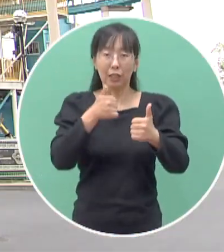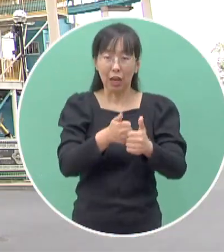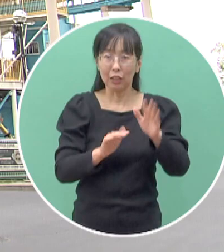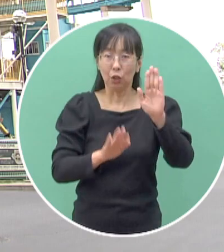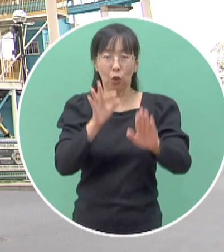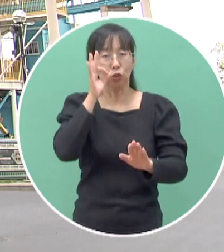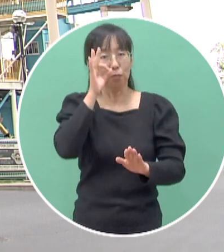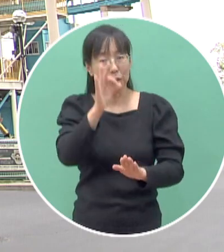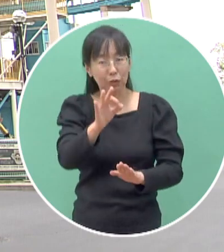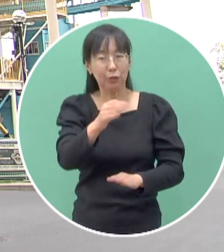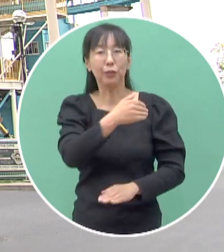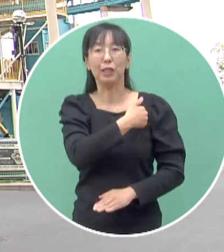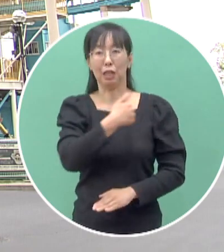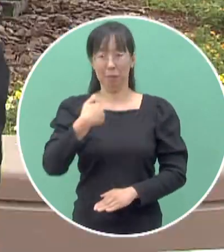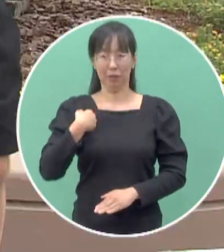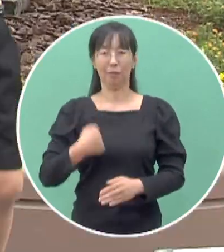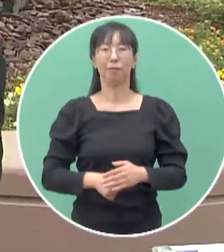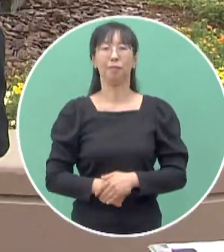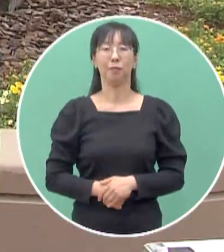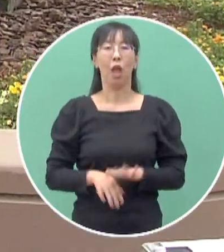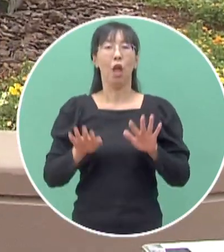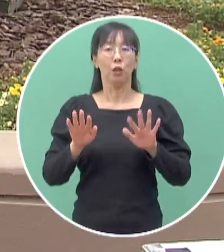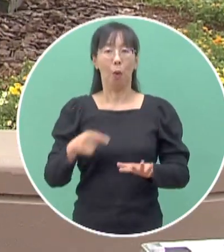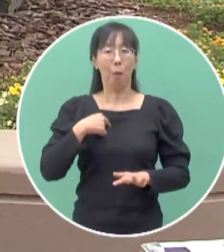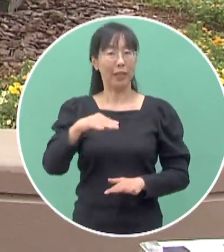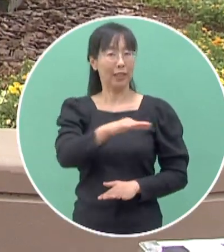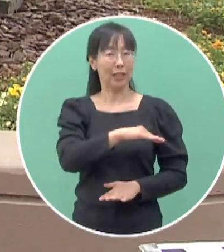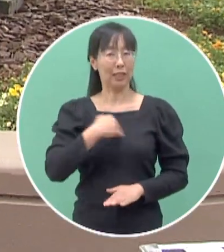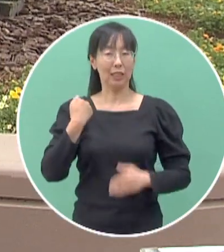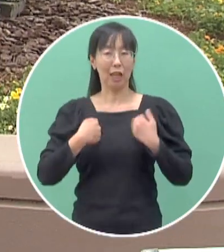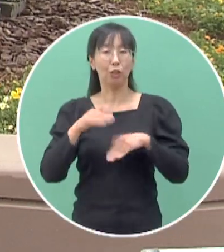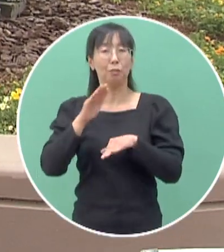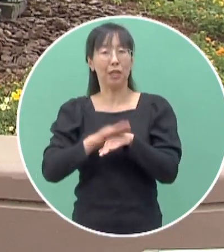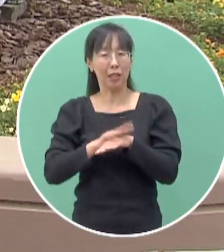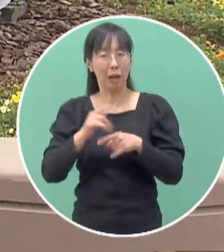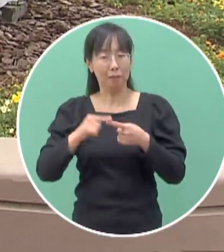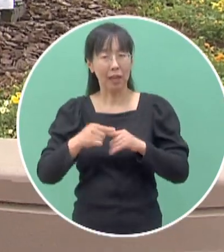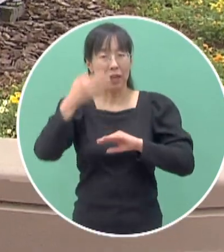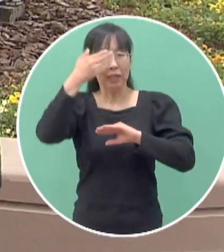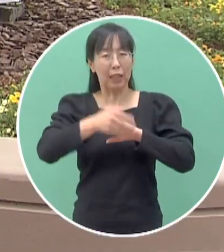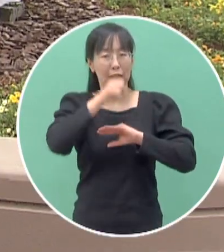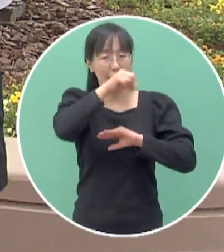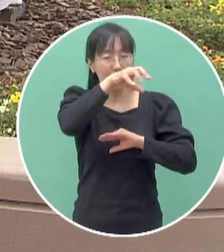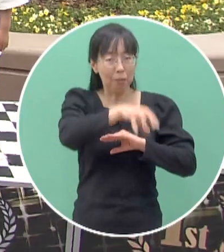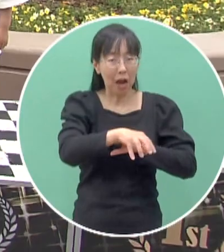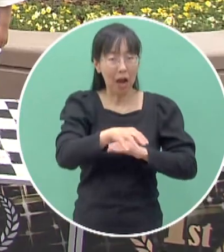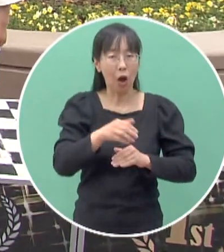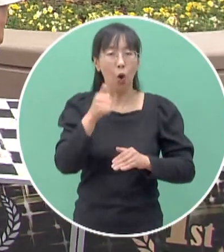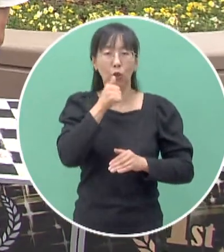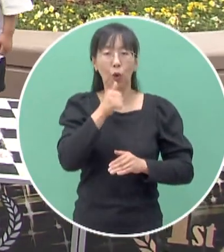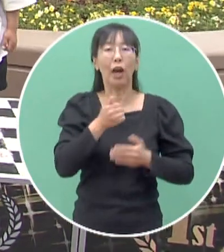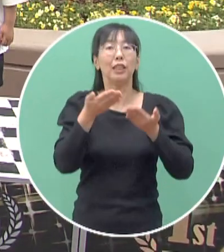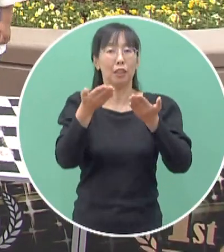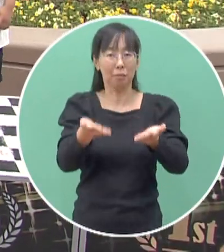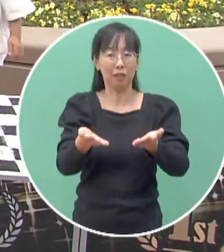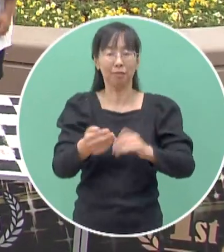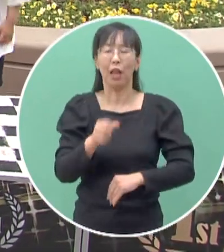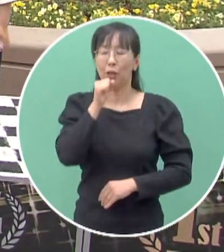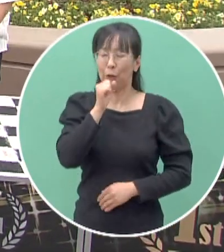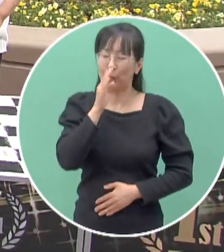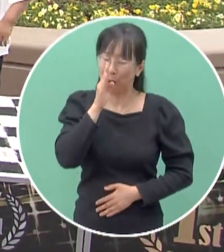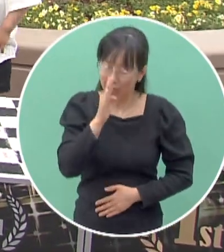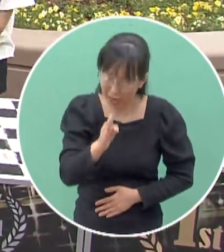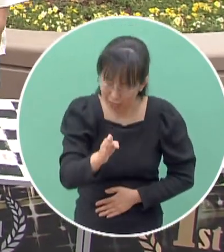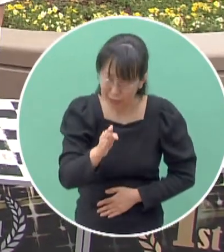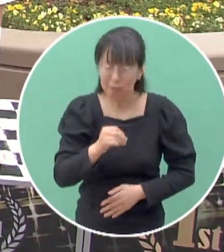しむことができるテーマパークなんです。今日は私たちが楽しみ方とベストフォトスポットをご紹介します。 よろしくお願いします